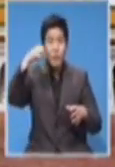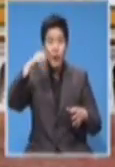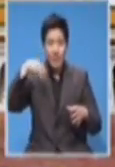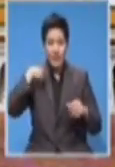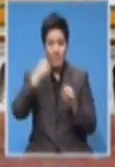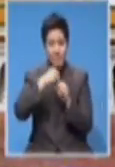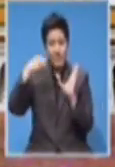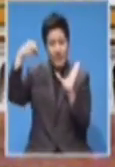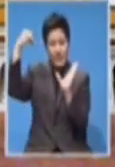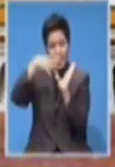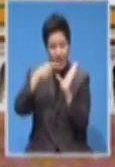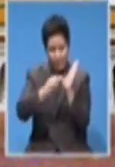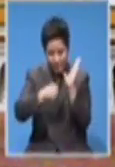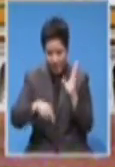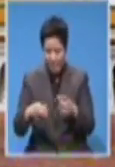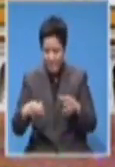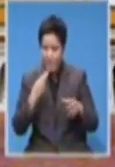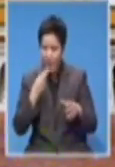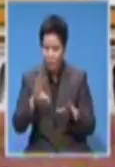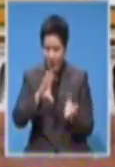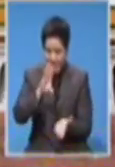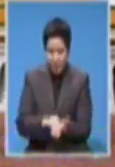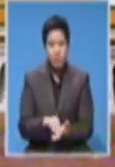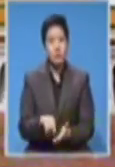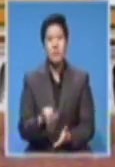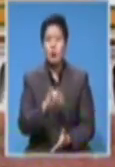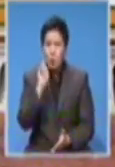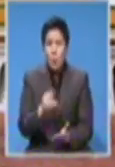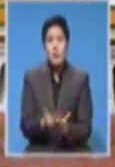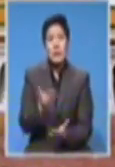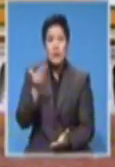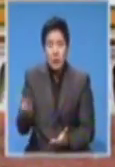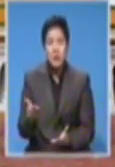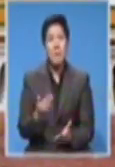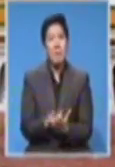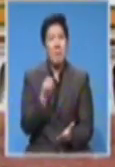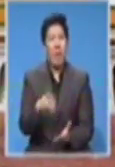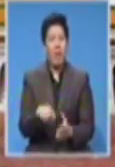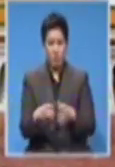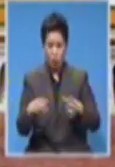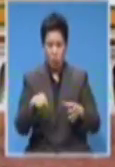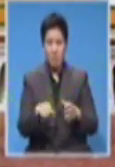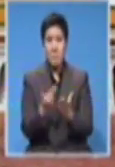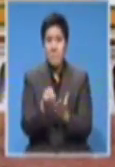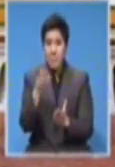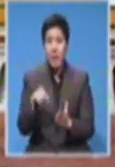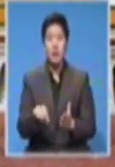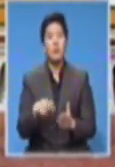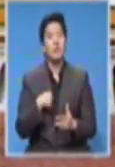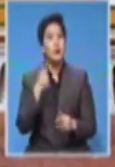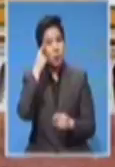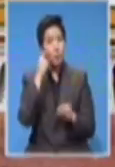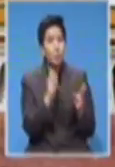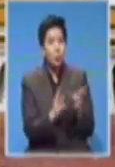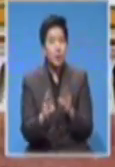จากทดแทนเนี่ยเราก็ยังไม่มีศักยภาพเพียงพอนะครับต้องซื้อทั้งหมดต้นทุนการผลิตก็แพงก็สูงการขจัดอะไรการ